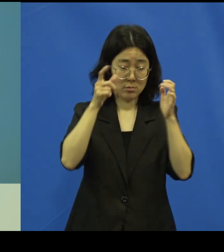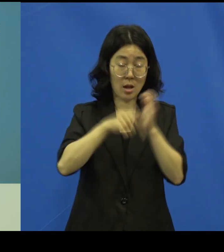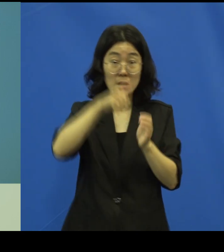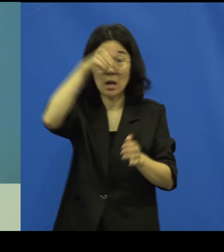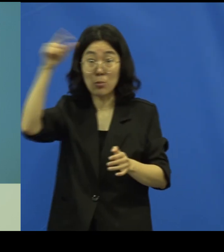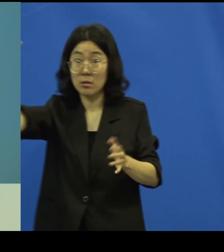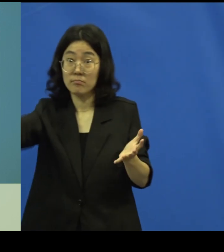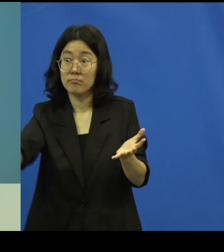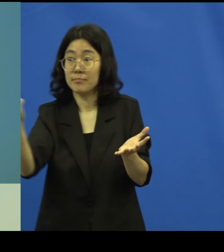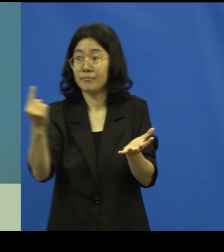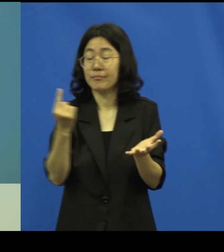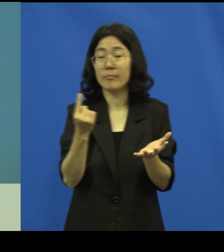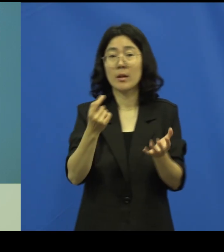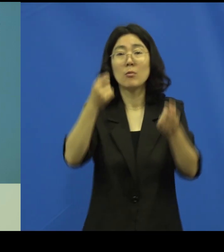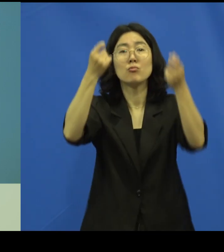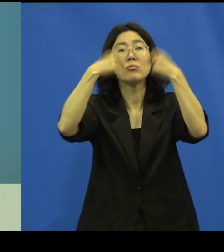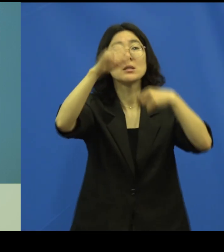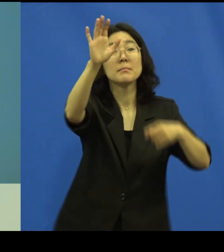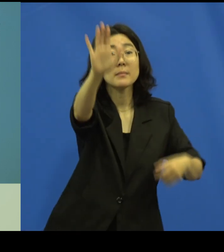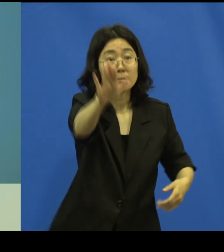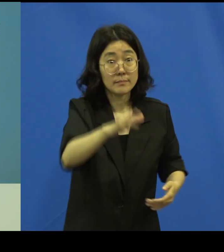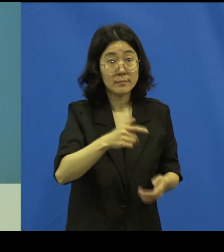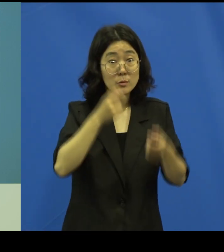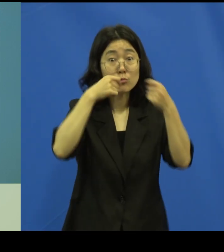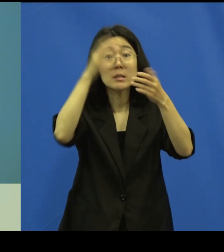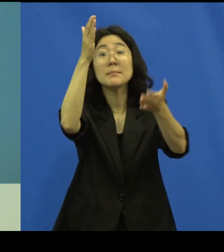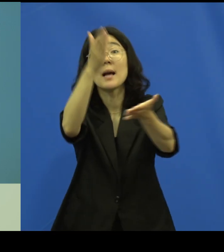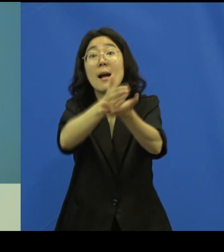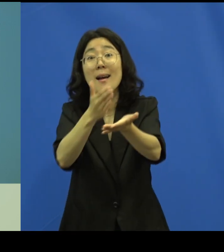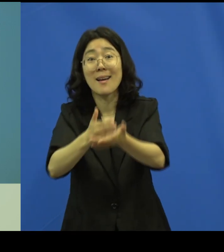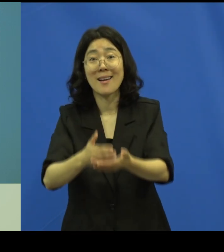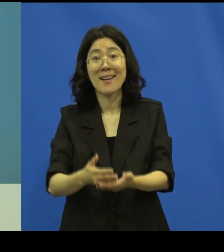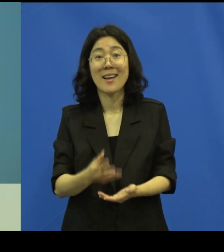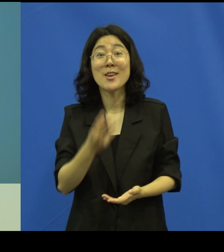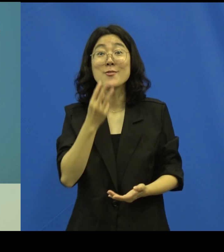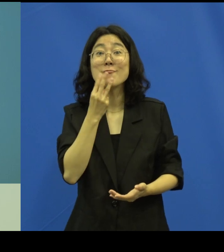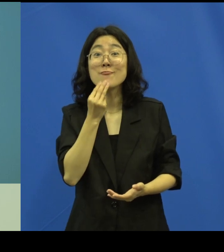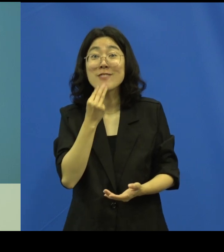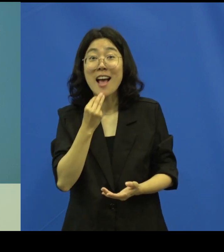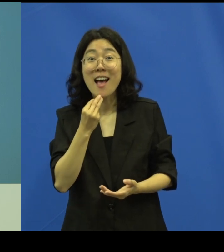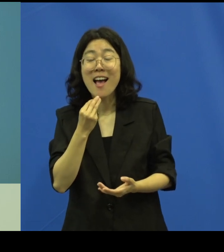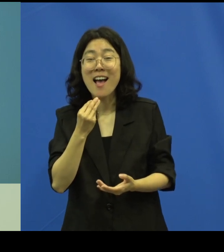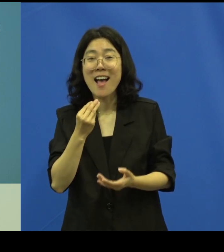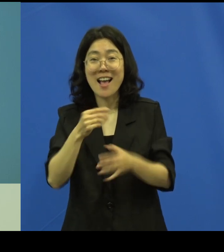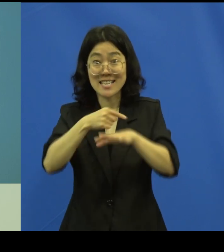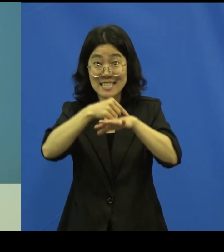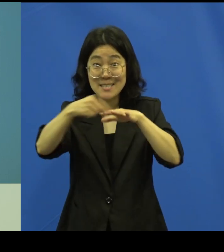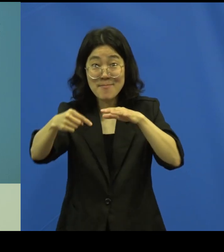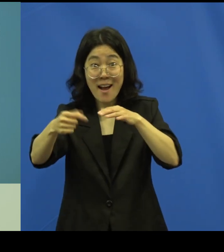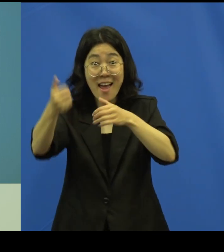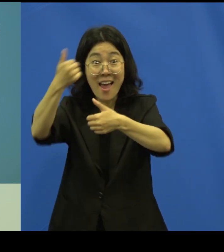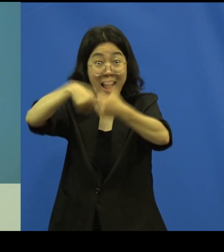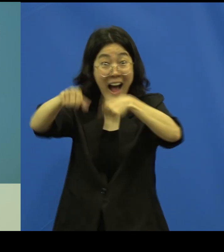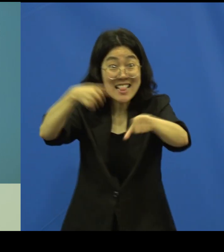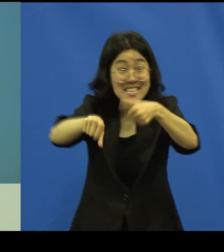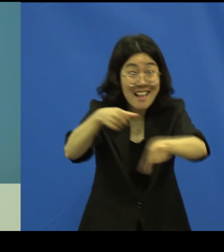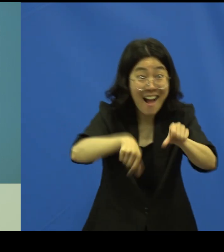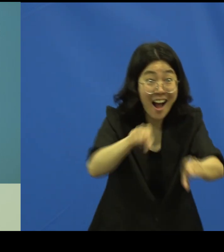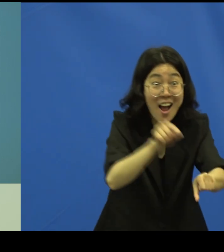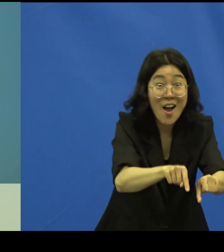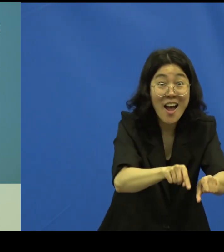울지 말라. 유대 지파의 사자 다윗의 뿌리가 이기었으니 그 두루마리와 그